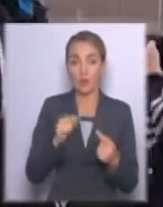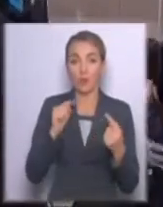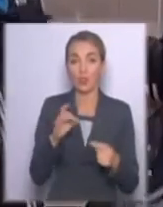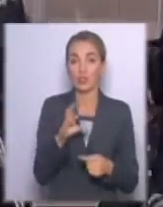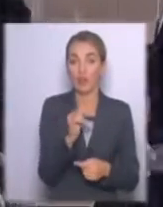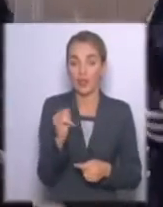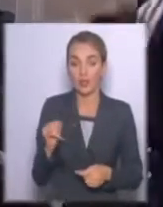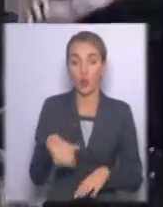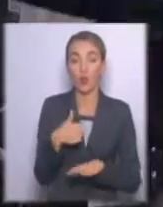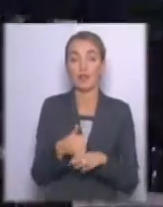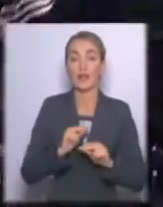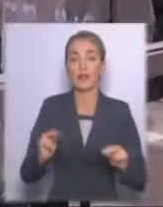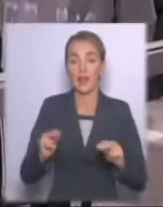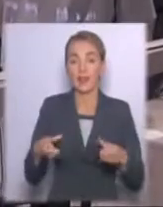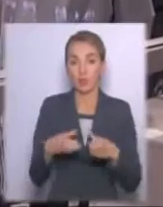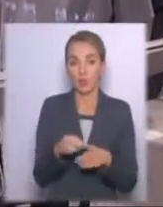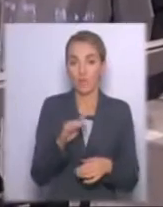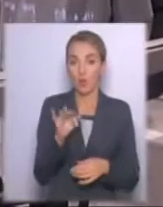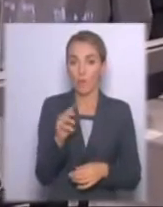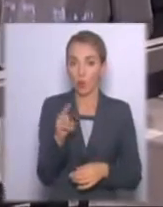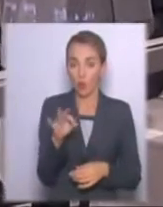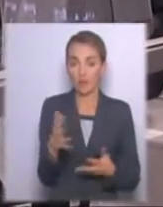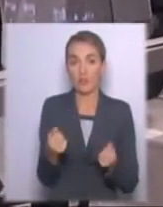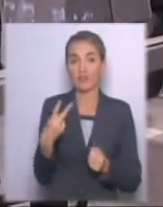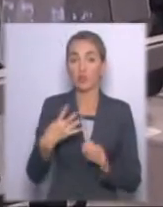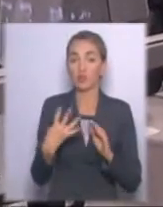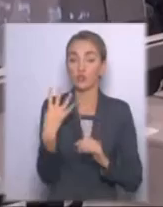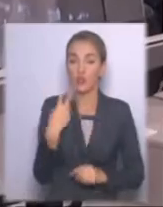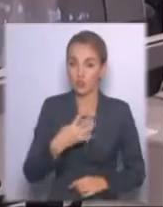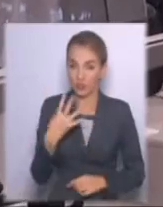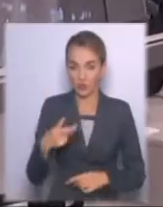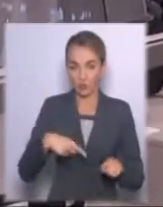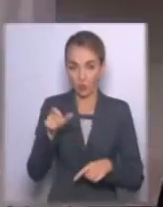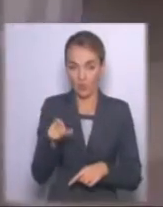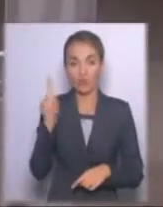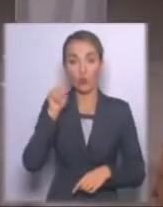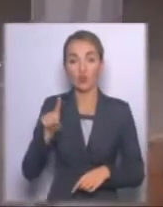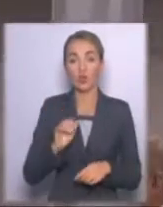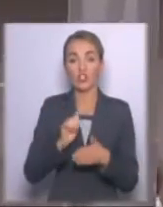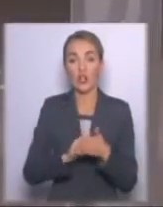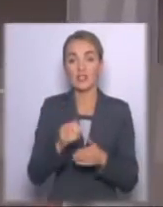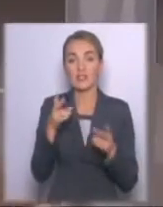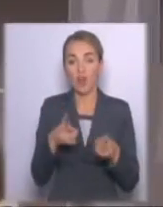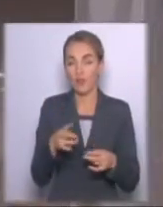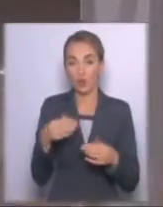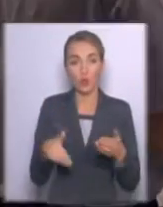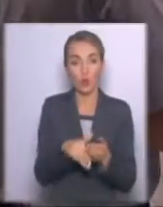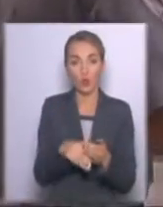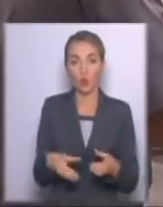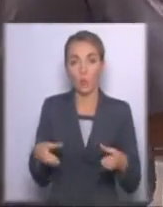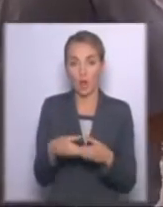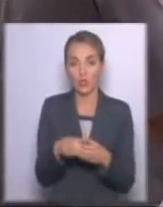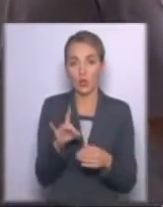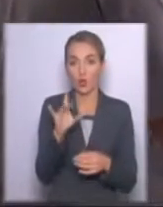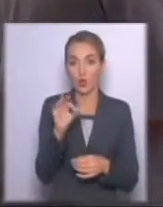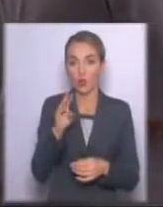Словенії головний тренер збірної Михайло Фоменко взяв 24 футболісти. Відомо, що через травми не допоможуть команді Ротань